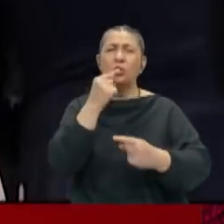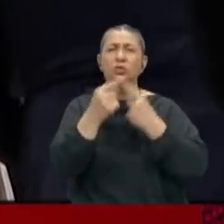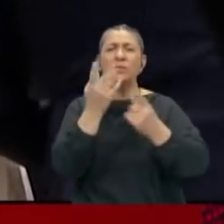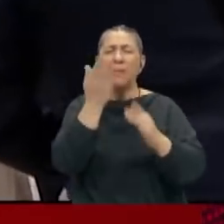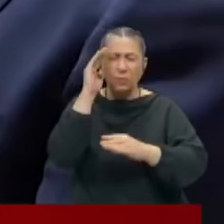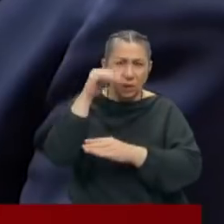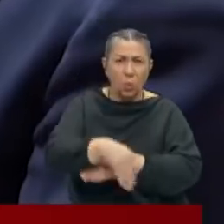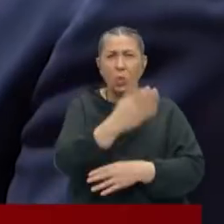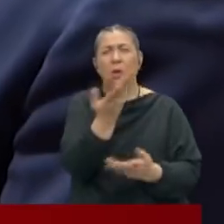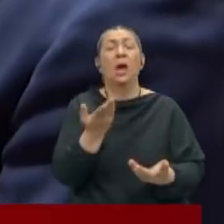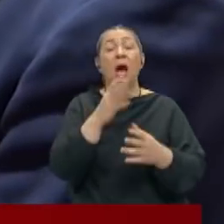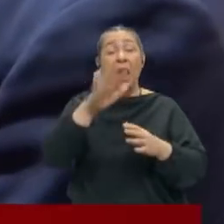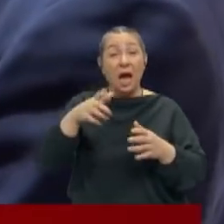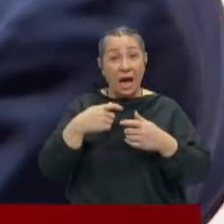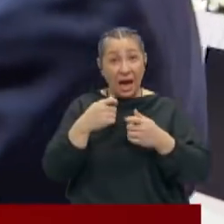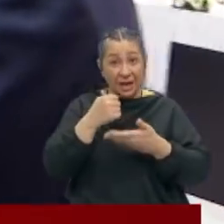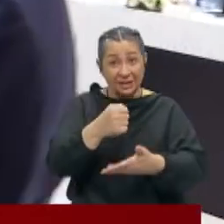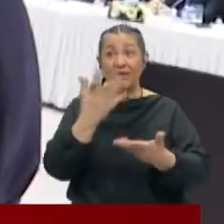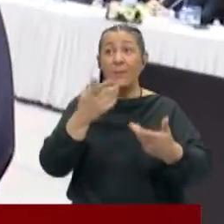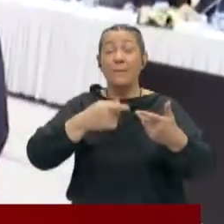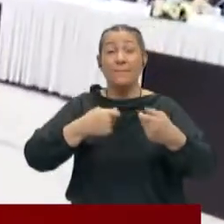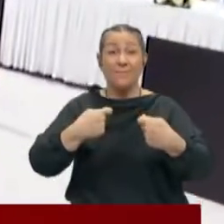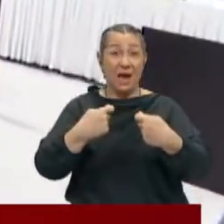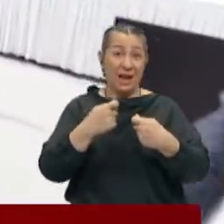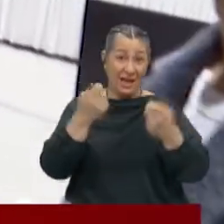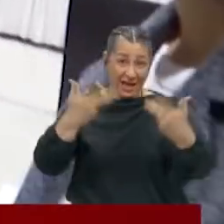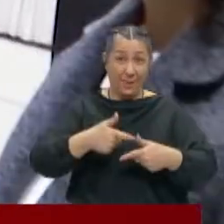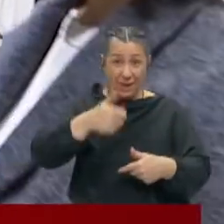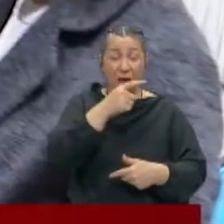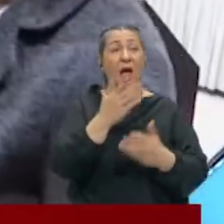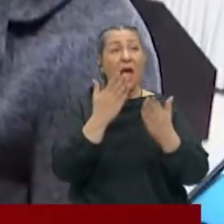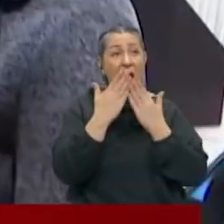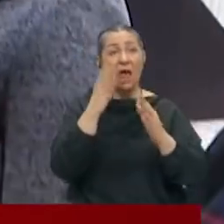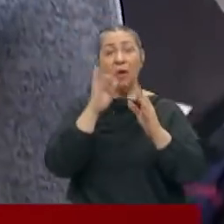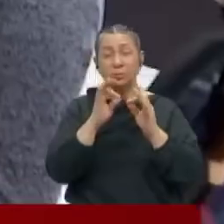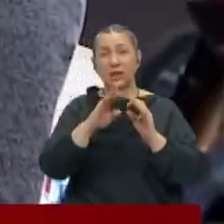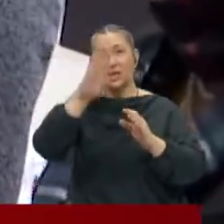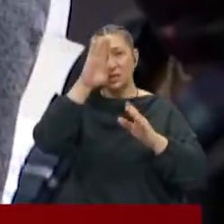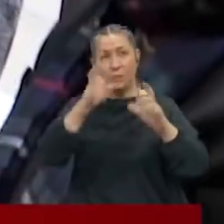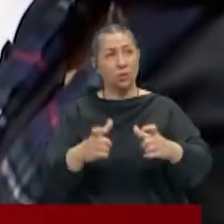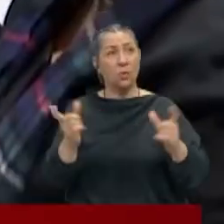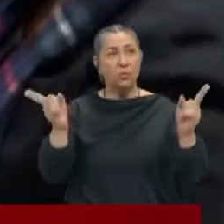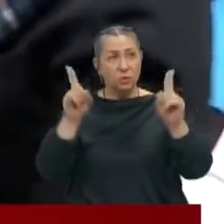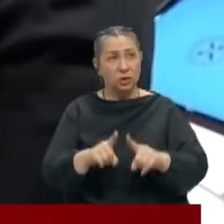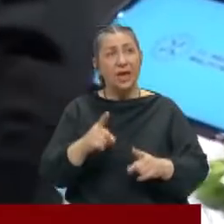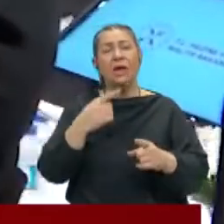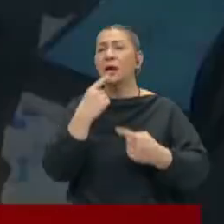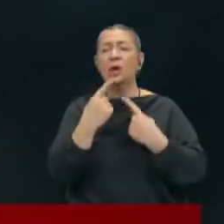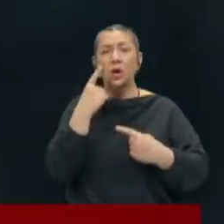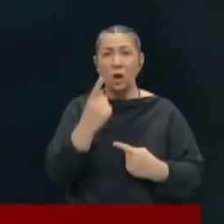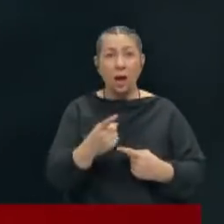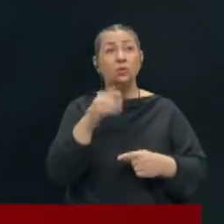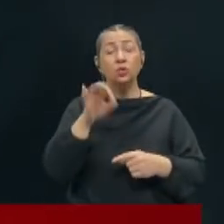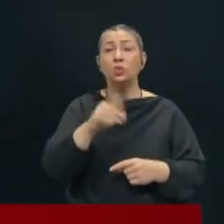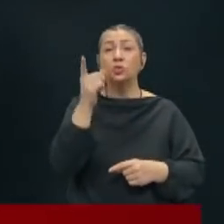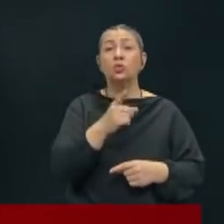daha fazla batıyor. Hazine ve Maliye Bakanı Nurettin Nebati, ekonomistler ve akademisyenlerle İstanbul'daki buluşmasında iddiaya göre şu